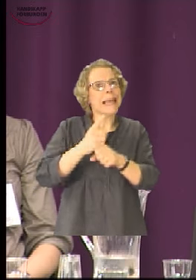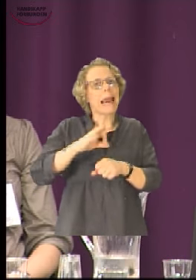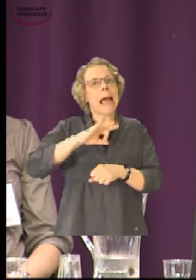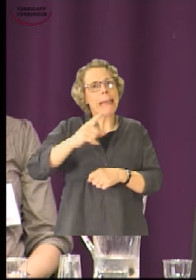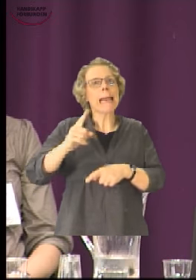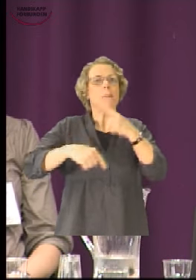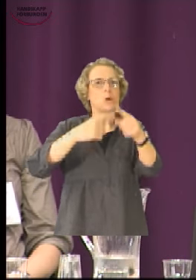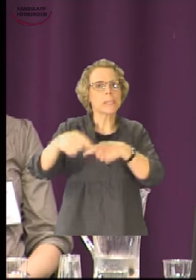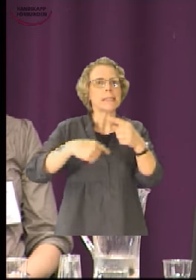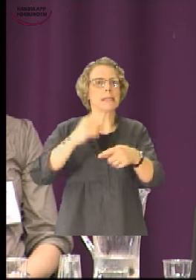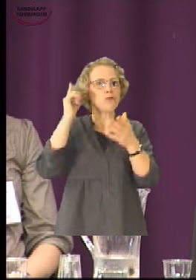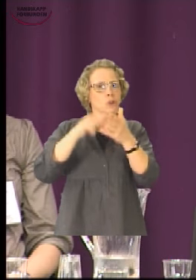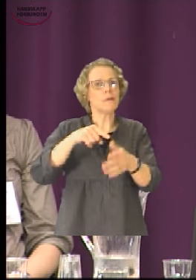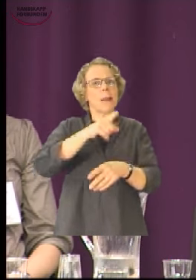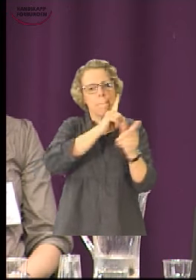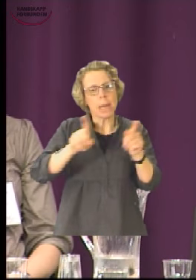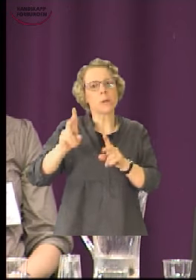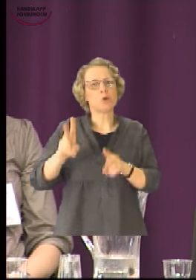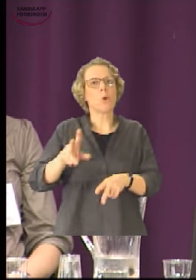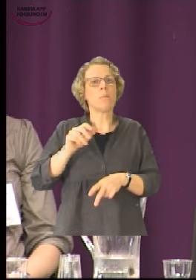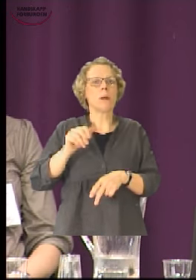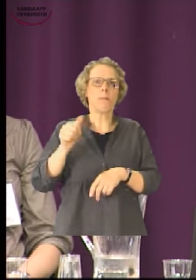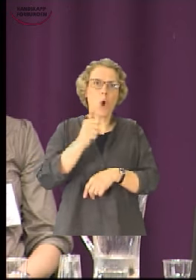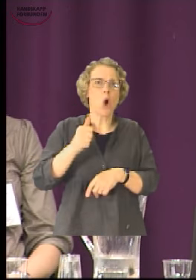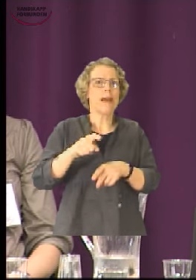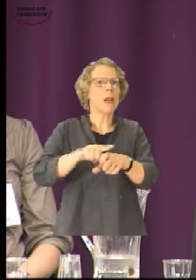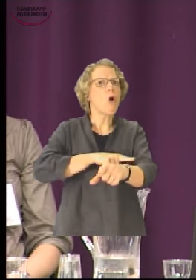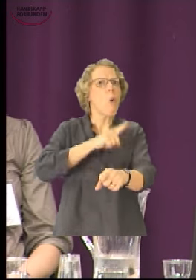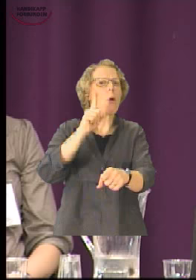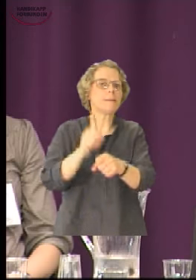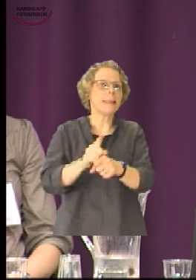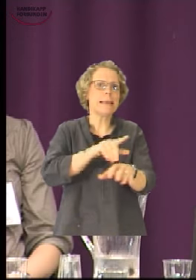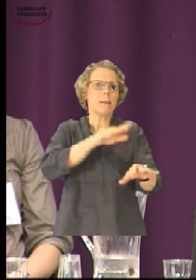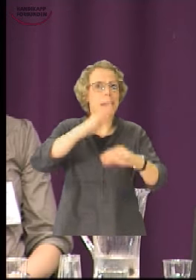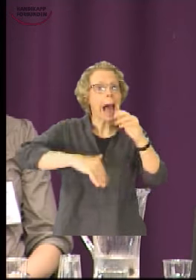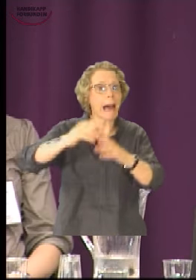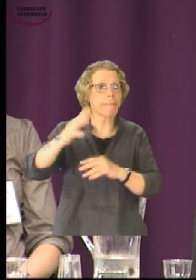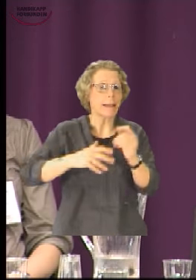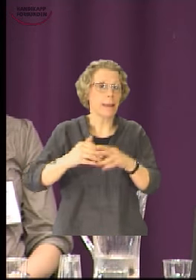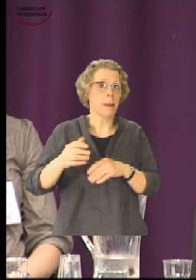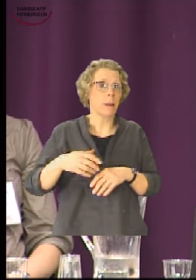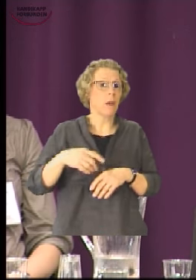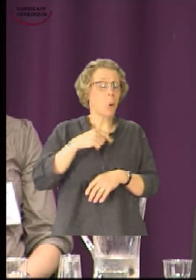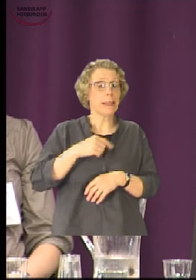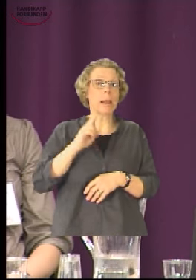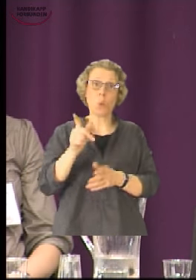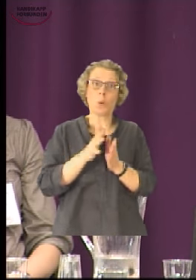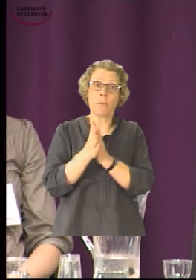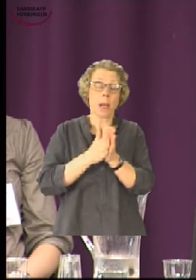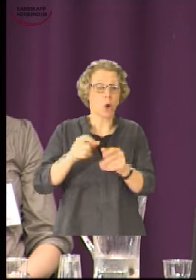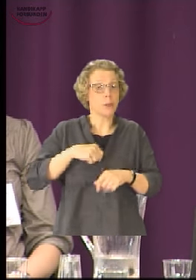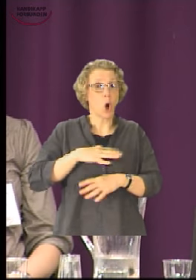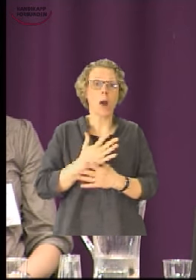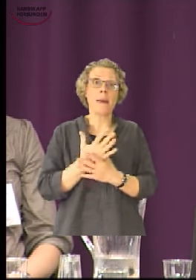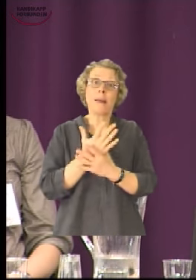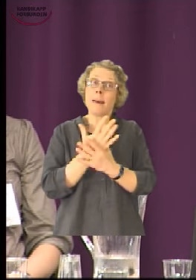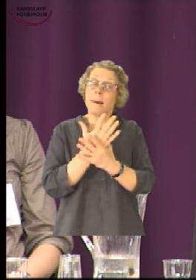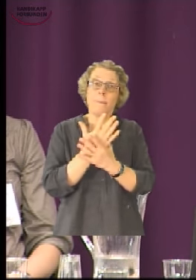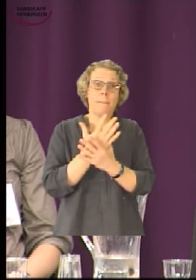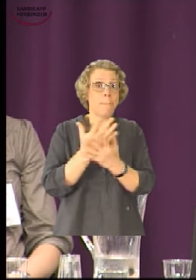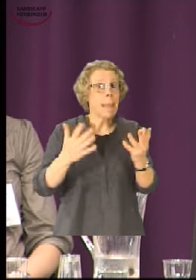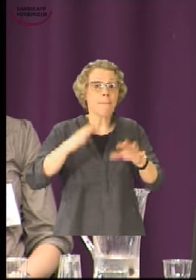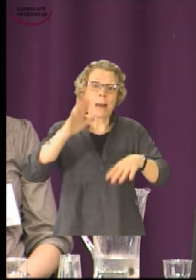med långvariga behov. Och här har vi verkligen någonting att en utmaning om vi ska ha ett mycket mer mångfacetterat vårdsystem, och det är ju